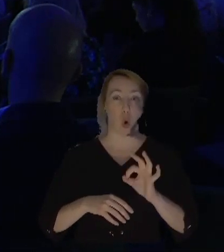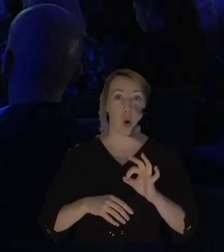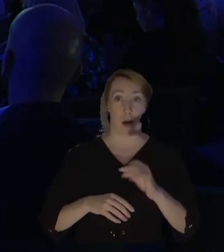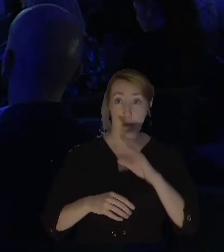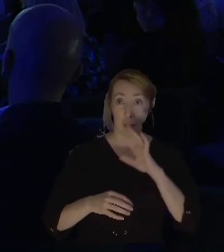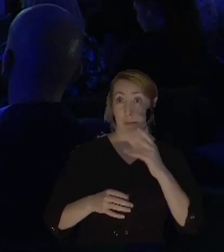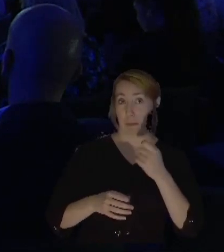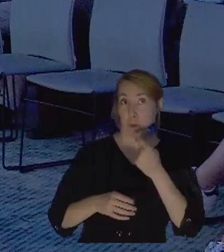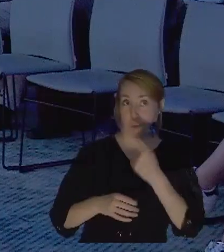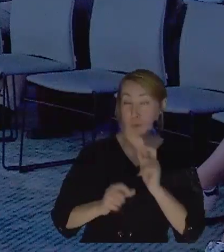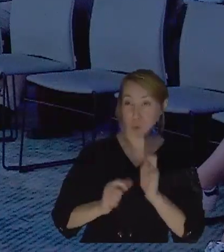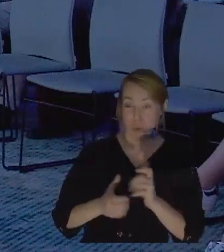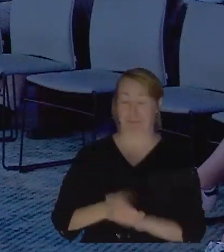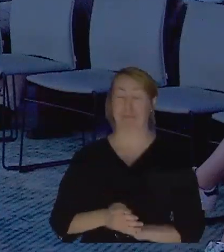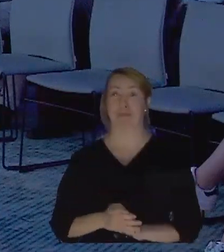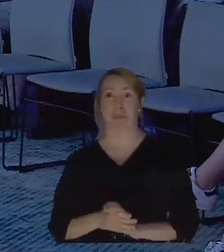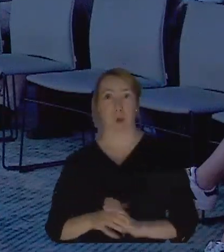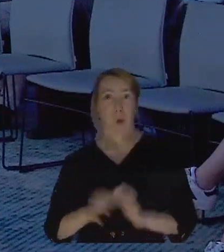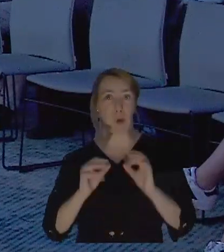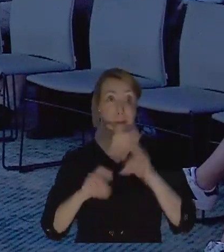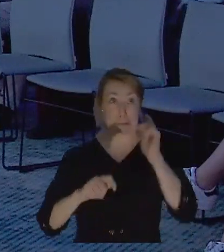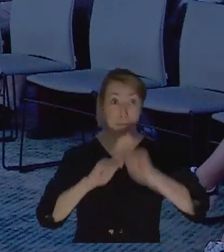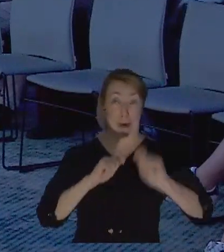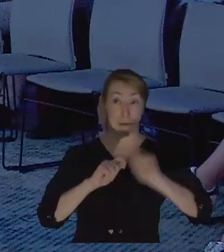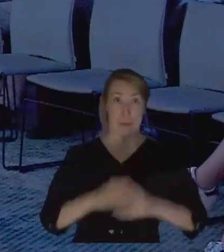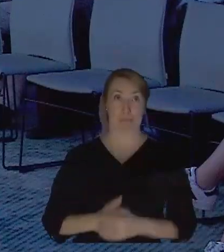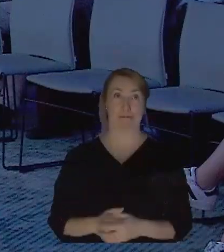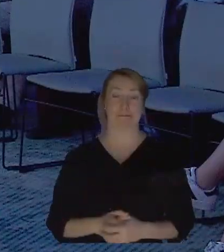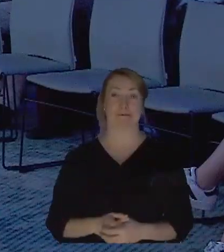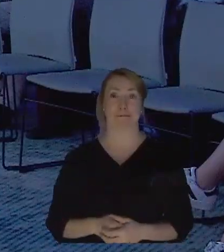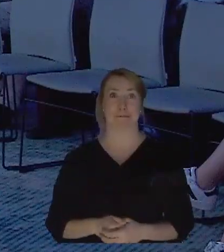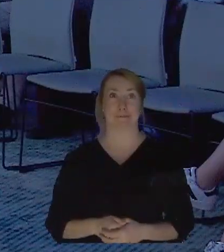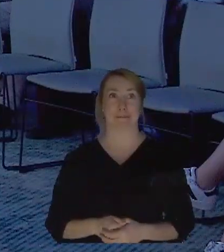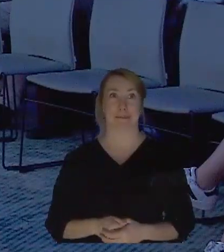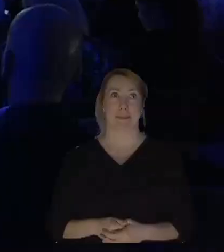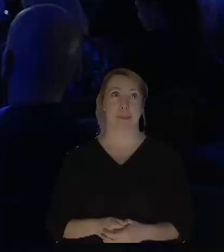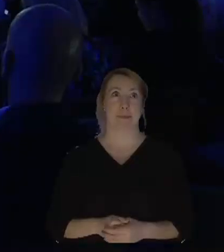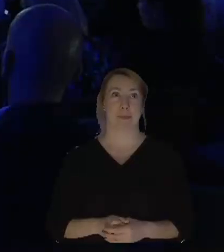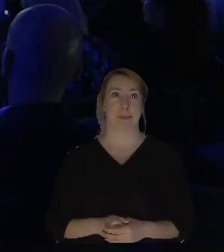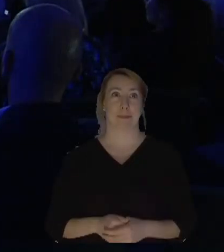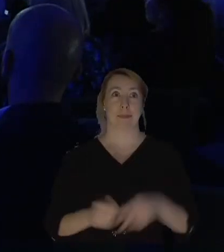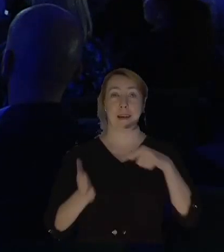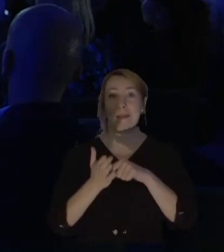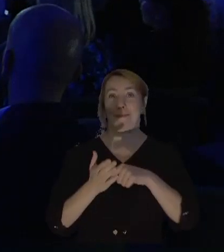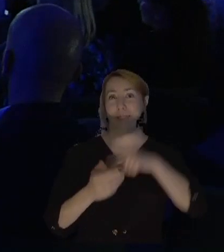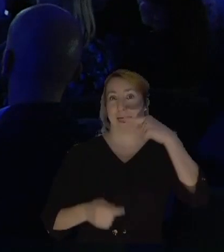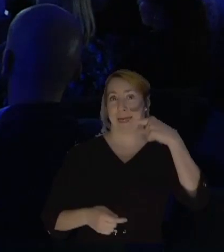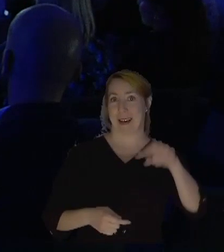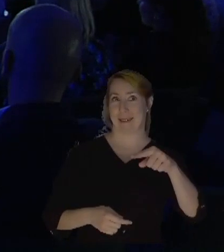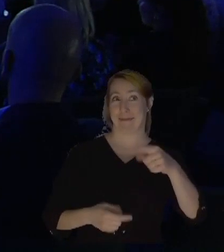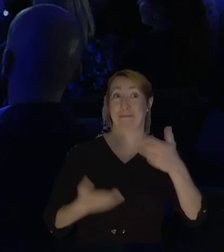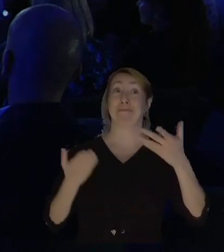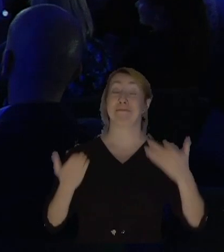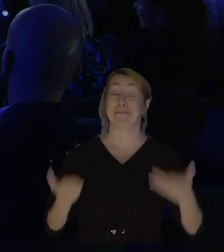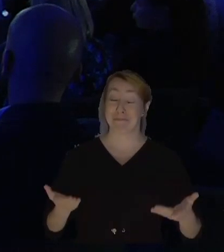następuje, oczywiście. No dobra, to sprawdźmy. Jest to odpowiedź D jednak.